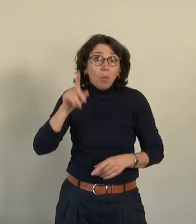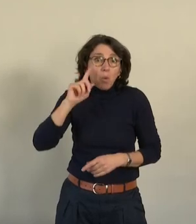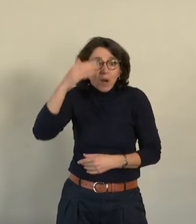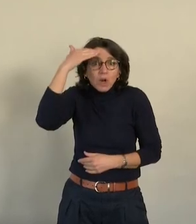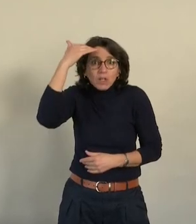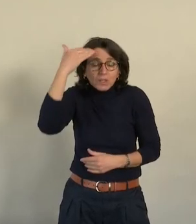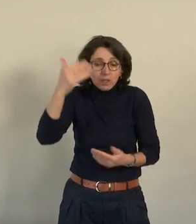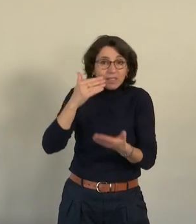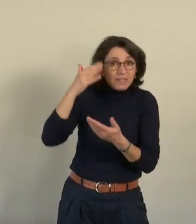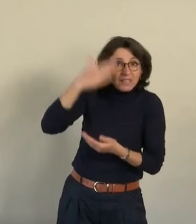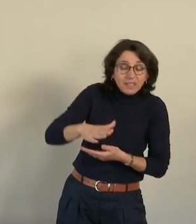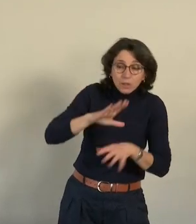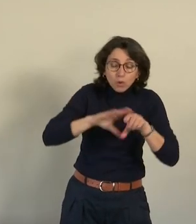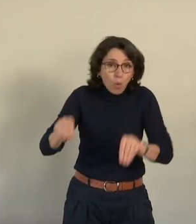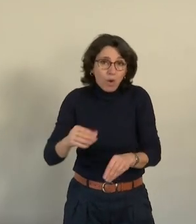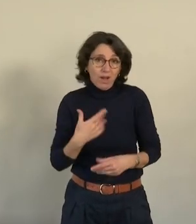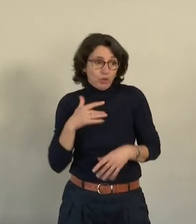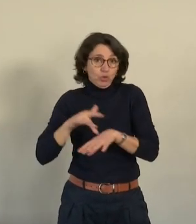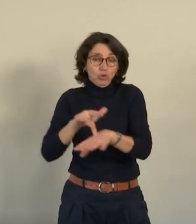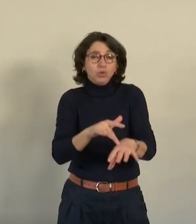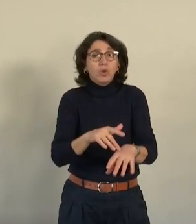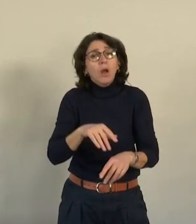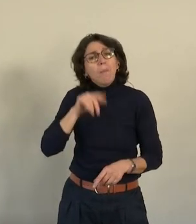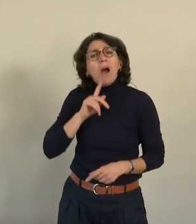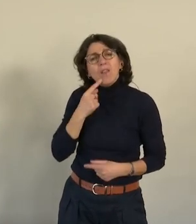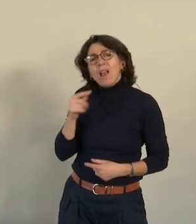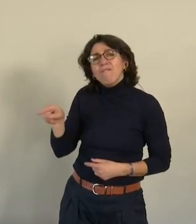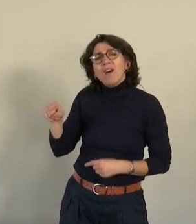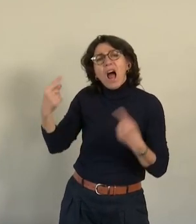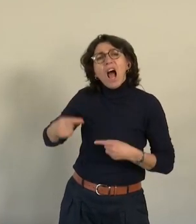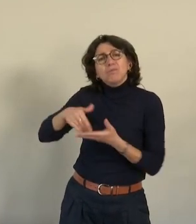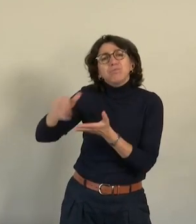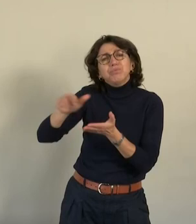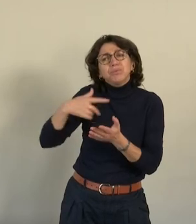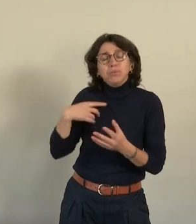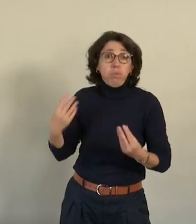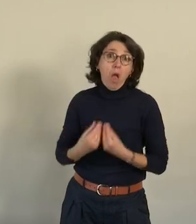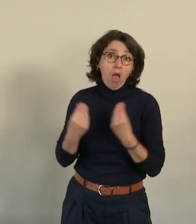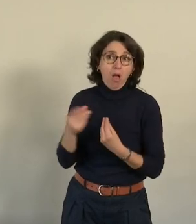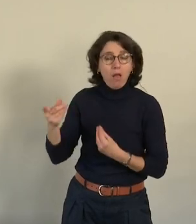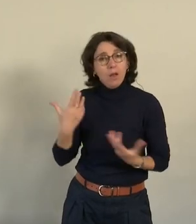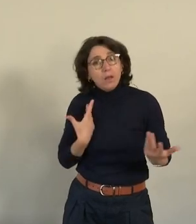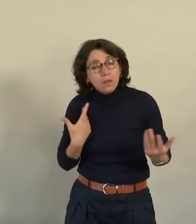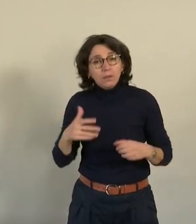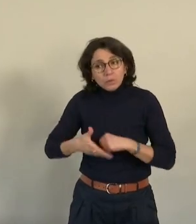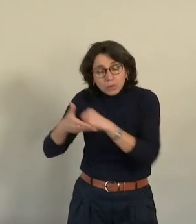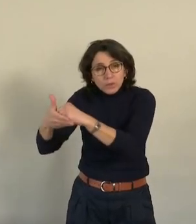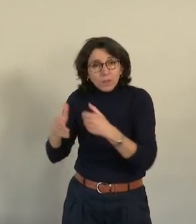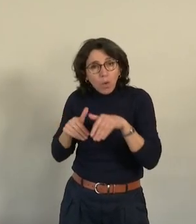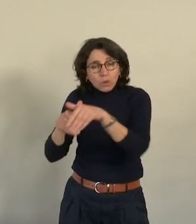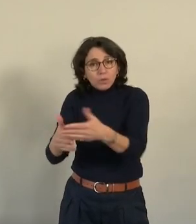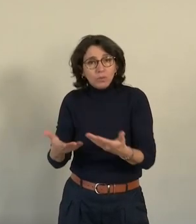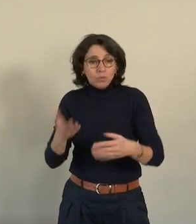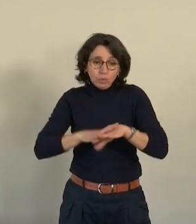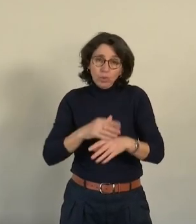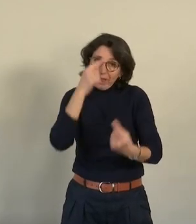douloureuses et comme ces malheureux parents d'élèves auxquels nous apportons tout notre soutien et notre solidarité sur cette question